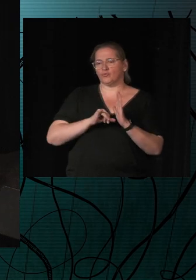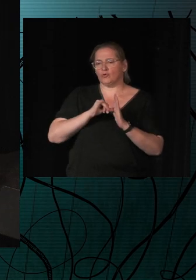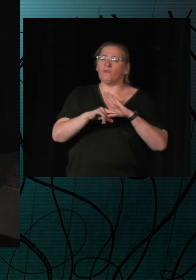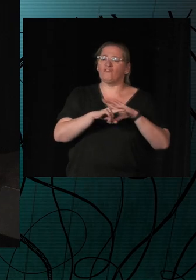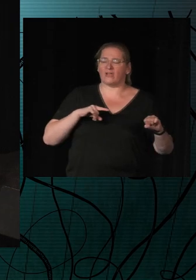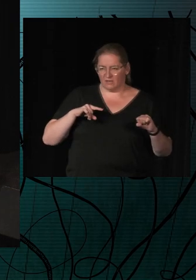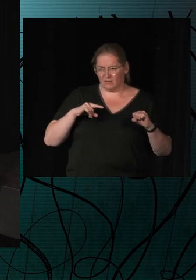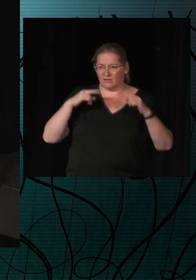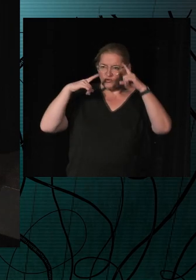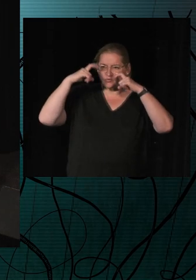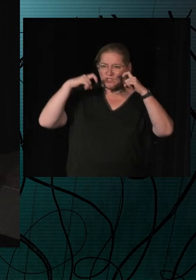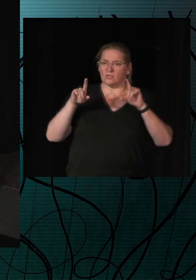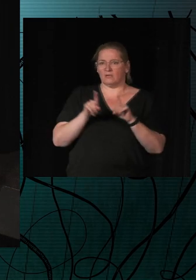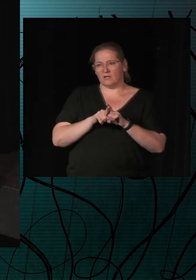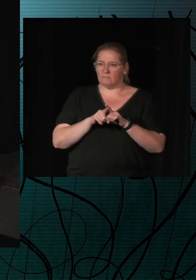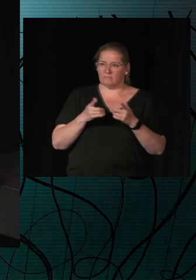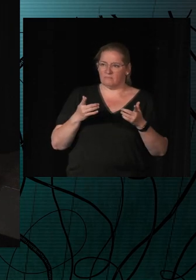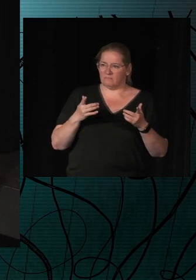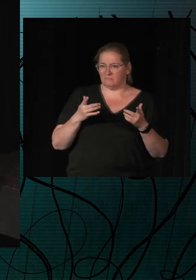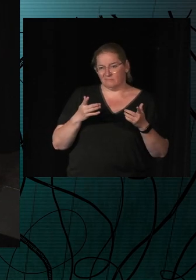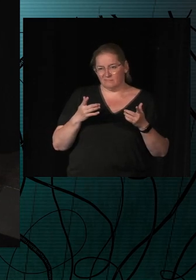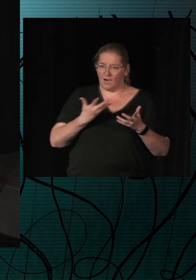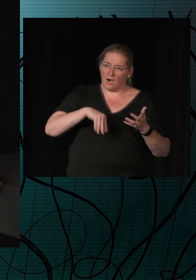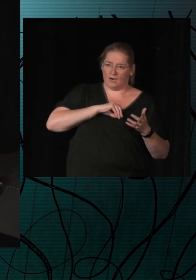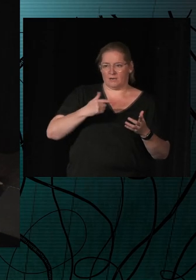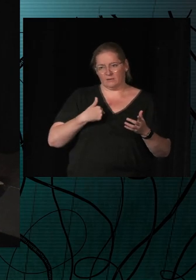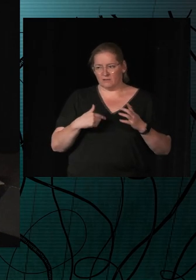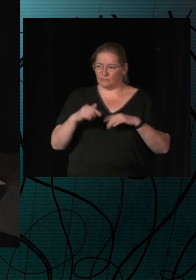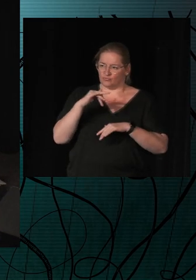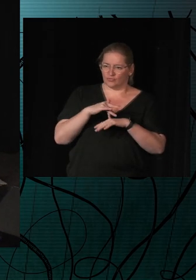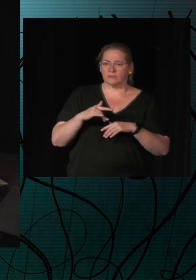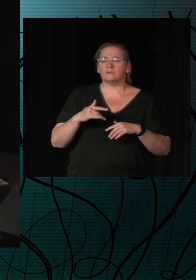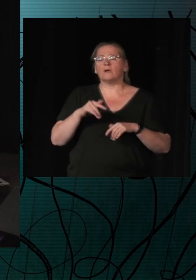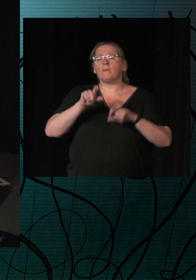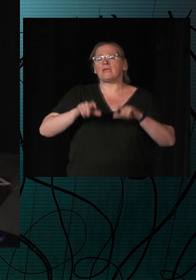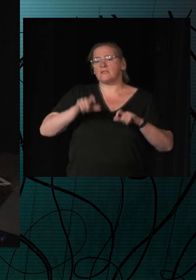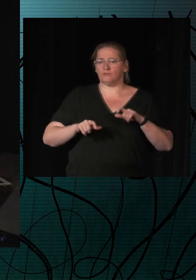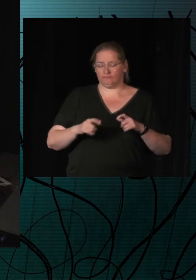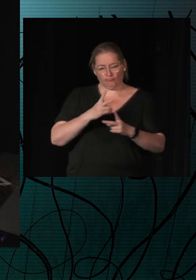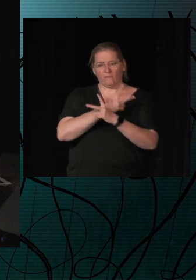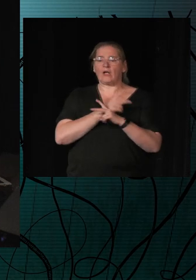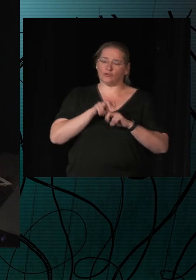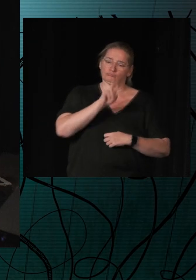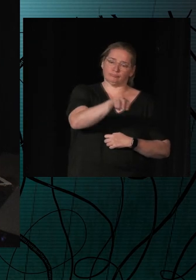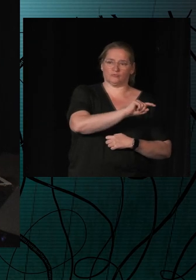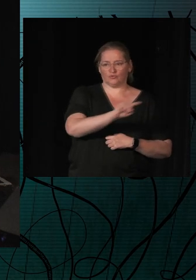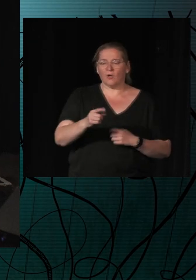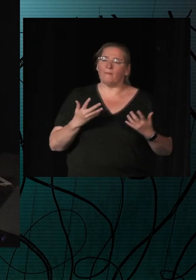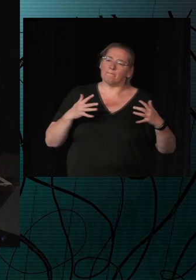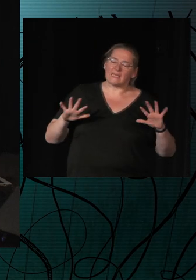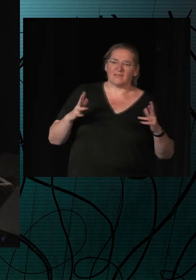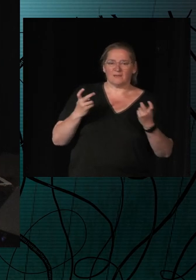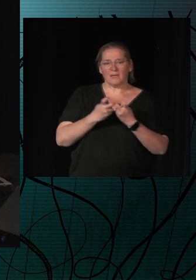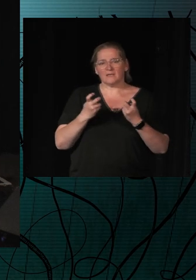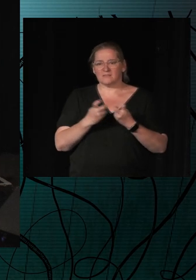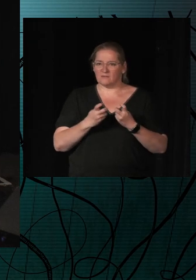twitch un peu comme certains on connaît peut-être qui partent en vacances et puis qui ont l'illusion de